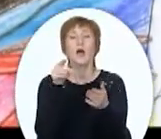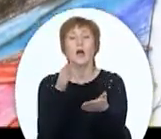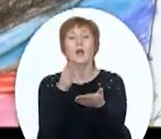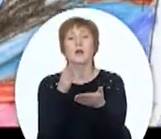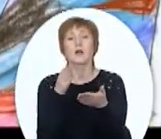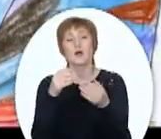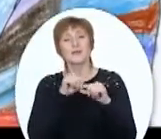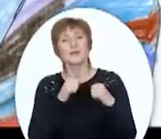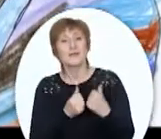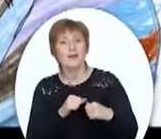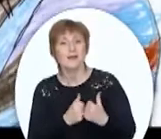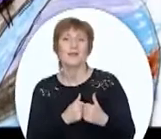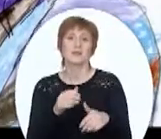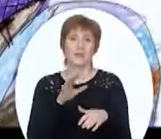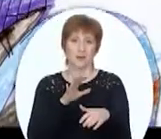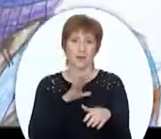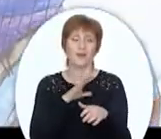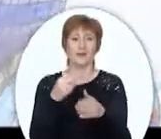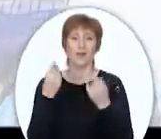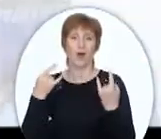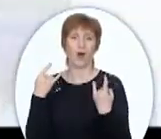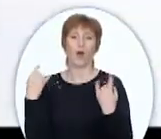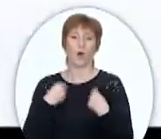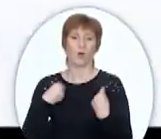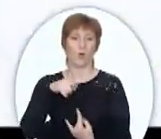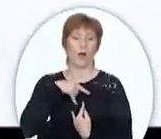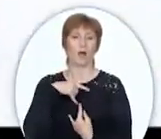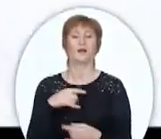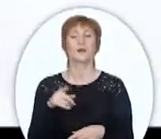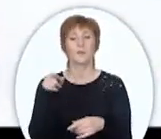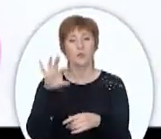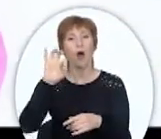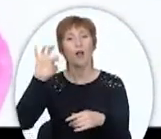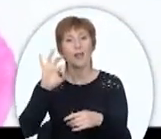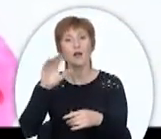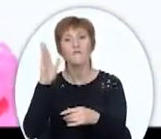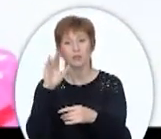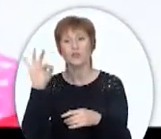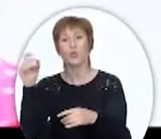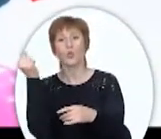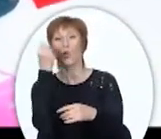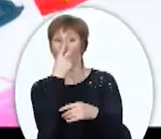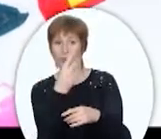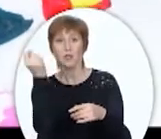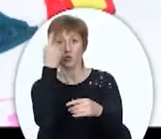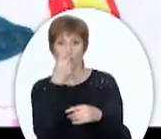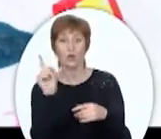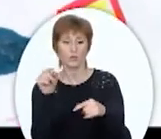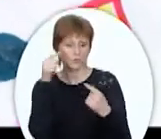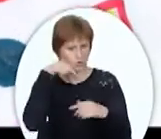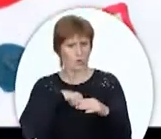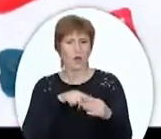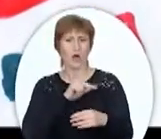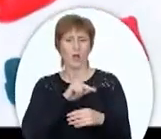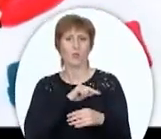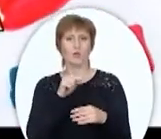именно вот сердечки были на этих рубахах. Это все вот Олег Васильевич, он увидел, он узнал, у него там что-то там